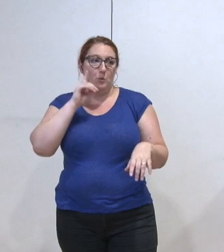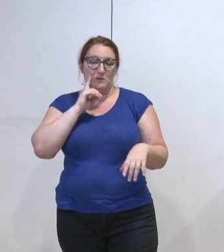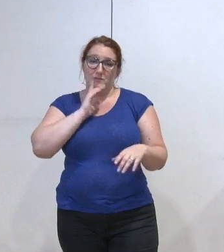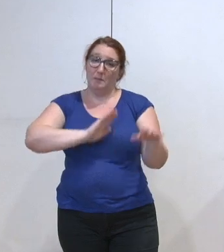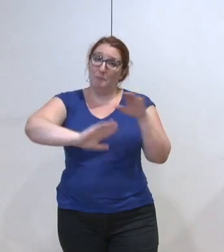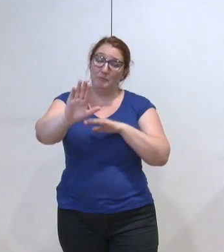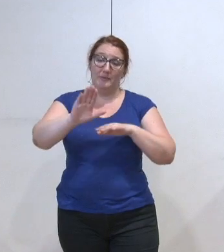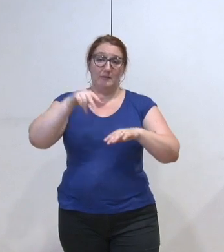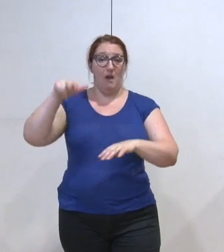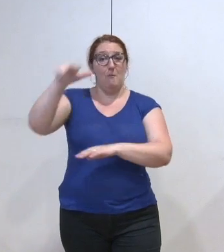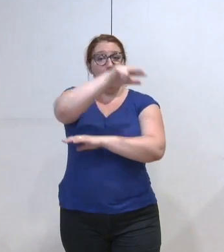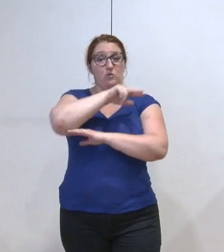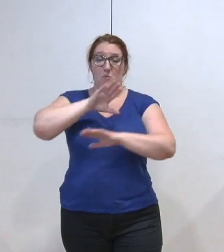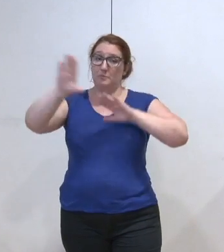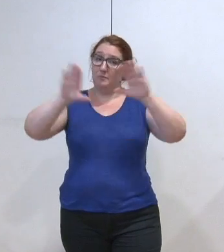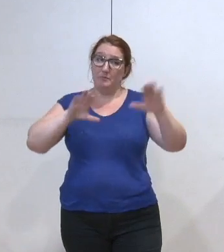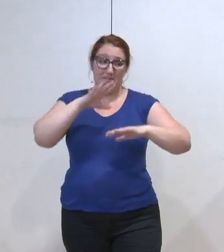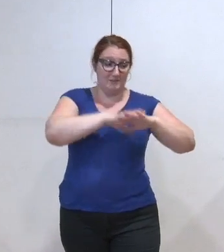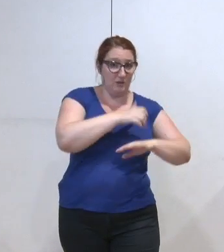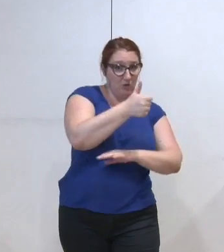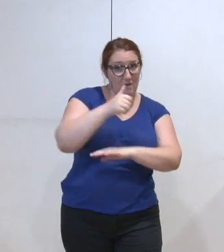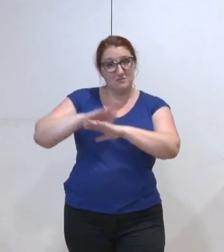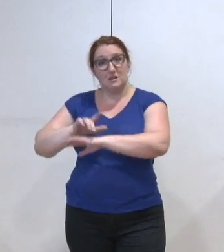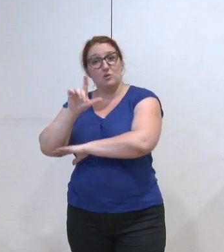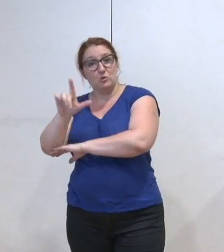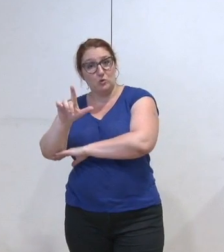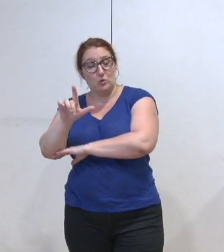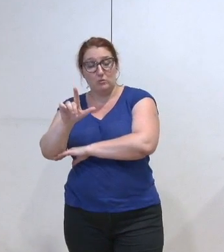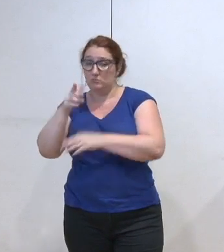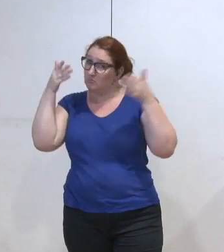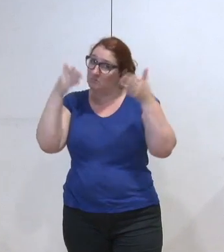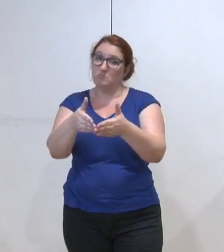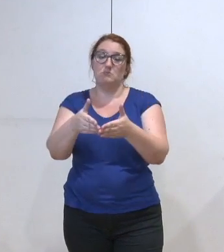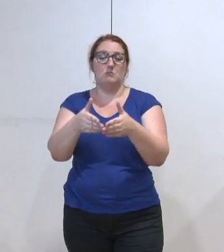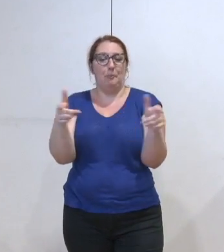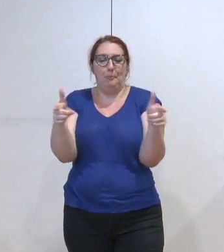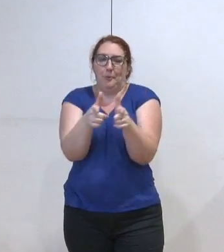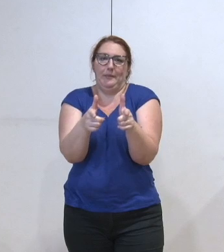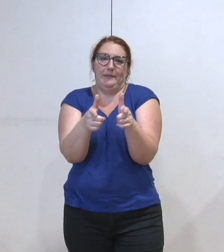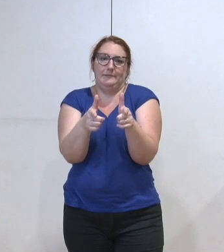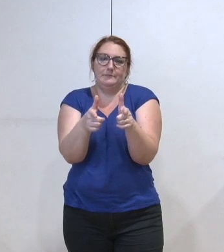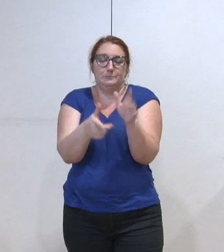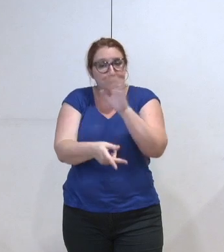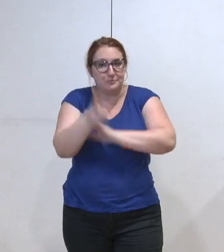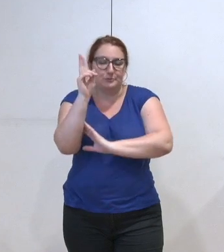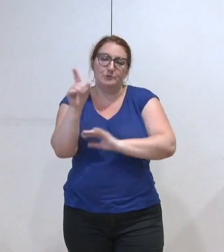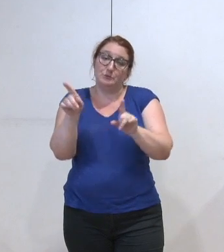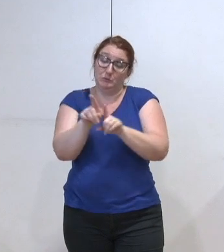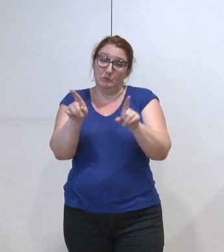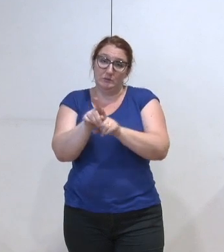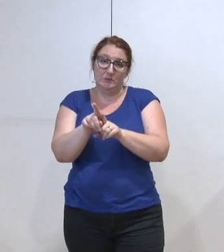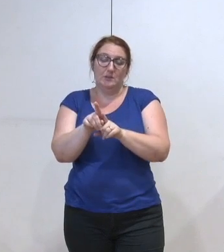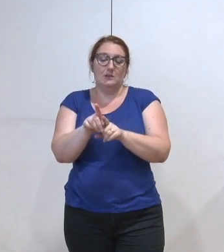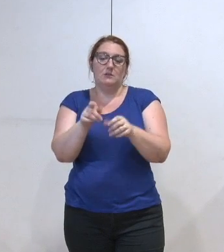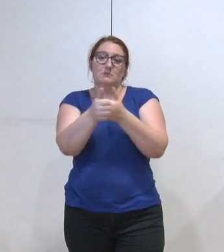en en particulier parce que dans le secteurs 1 et 2 ce sont là que l'on retrouve les logements de plus petite taille et il faisant également partie